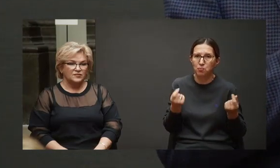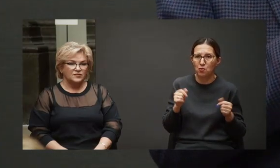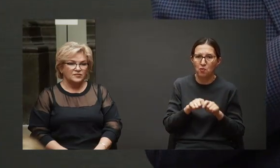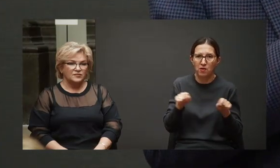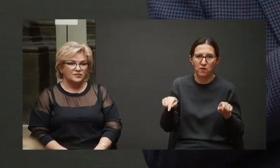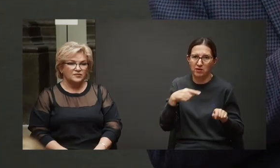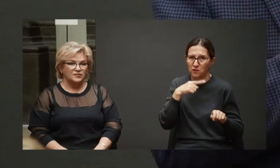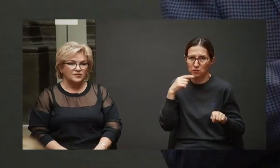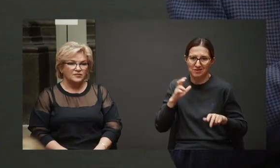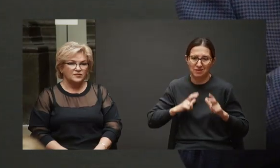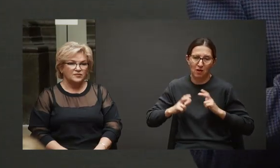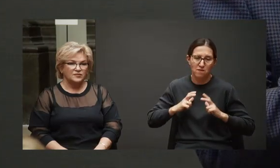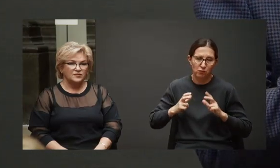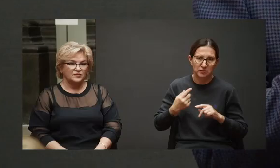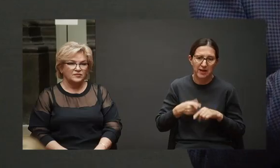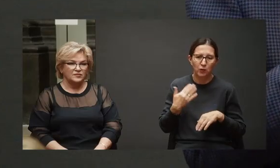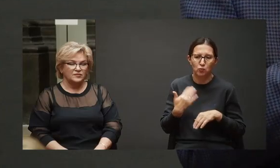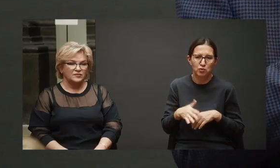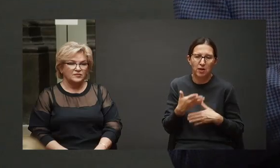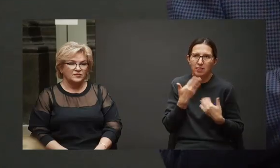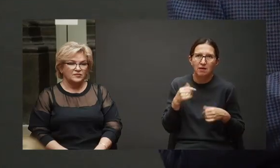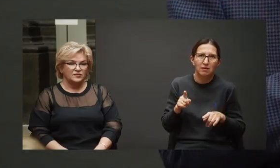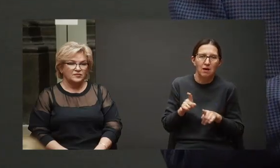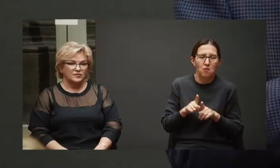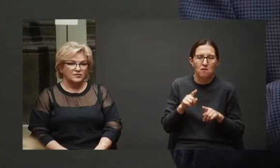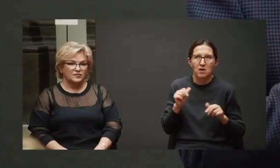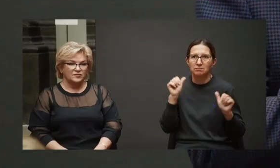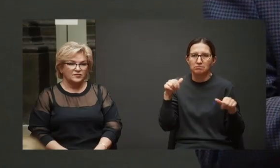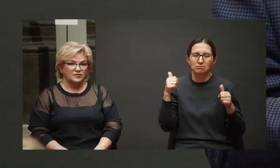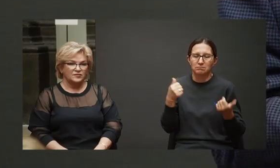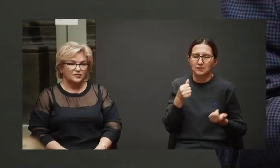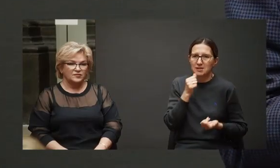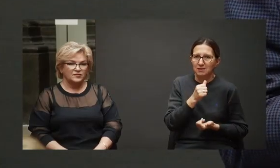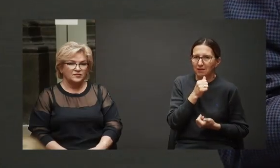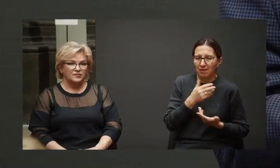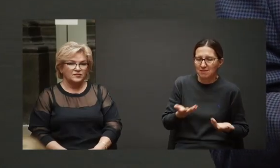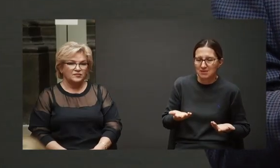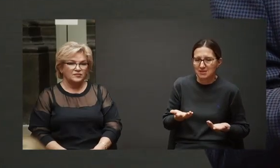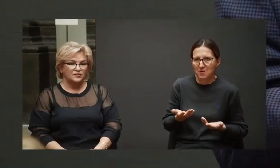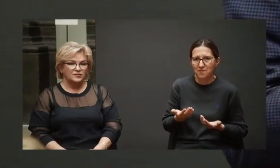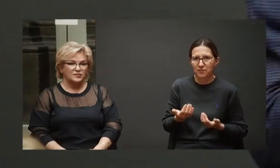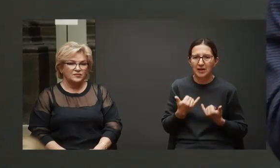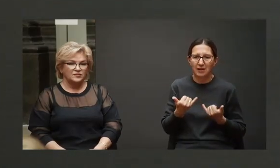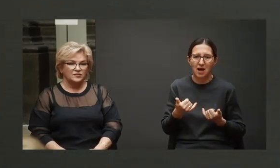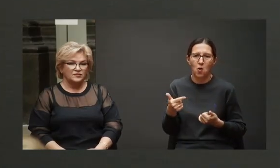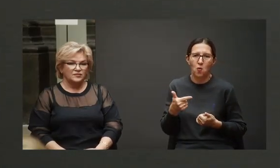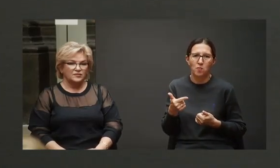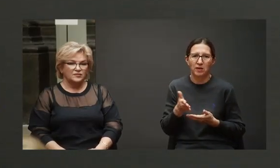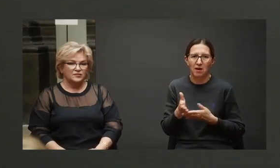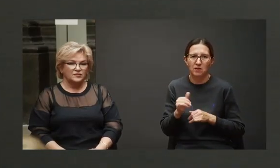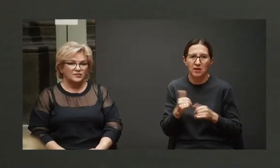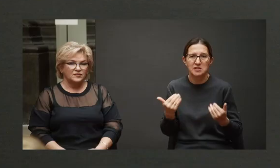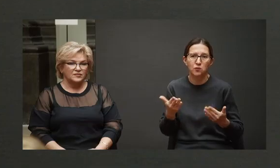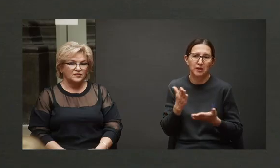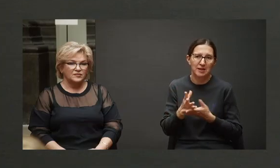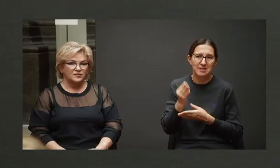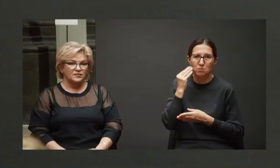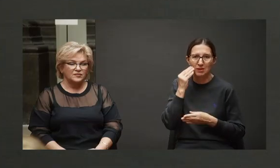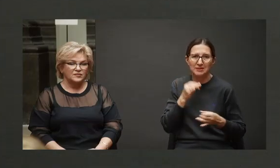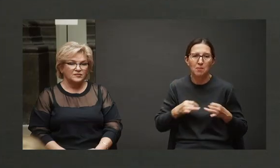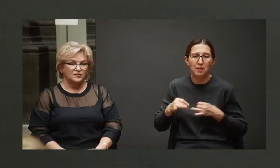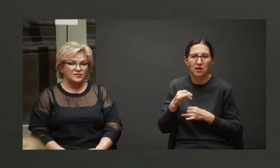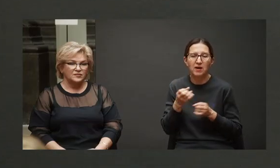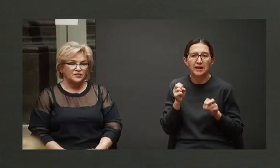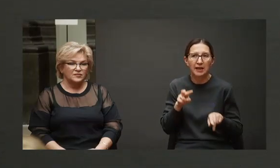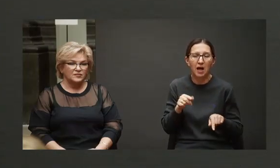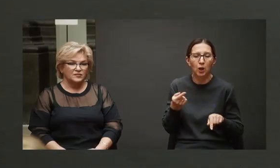нынче. Это, в общем, уже не терра инкогнита для гуманитарного знания. Сегодня, наверное, есть смысл поговорить о том, как то